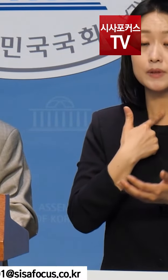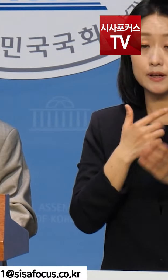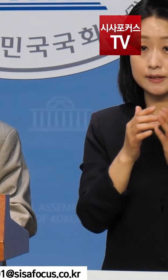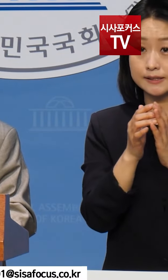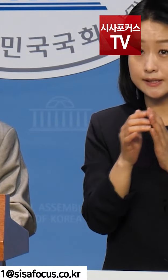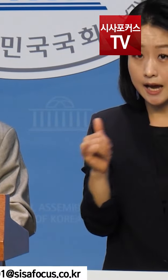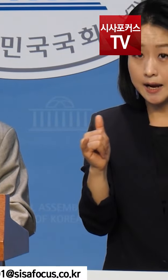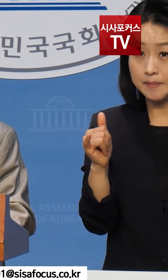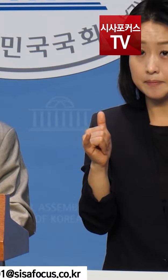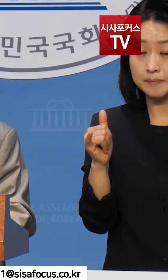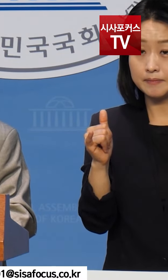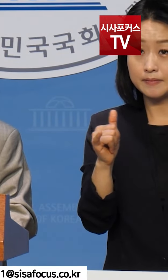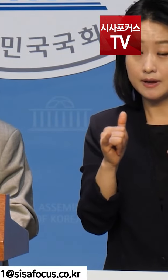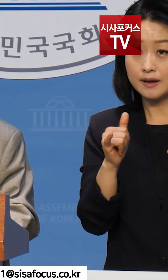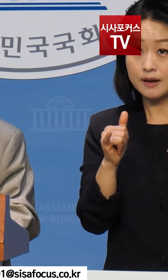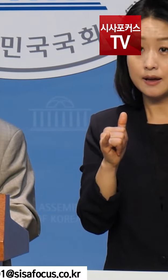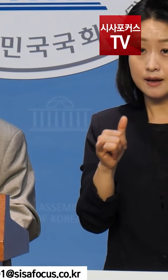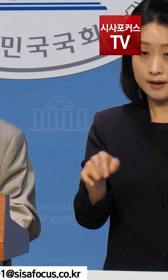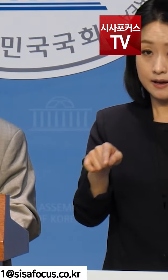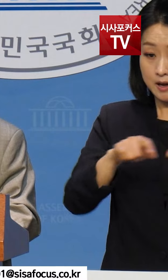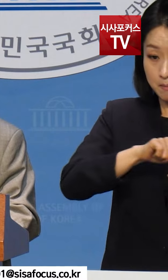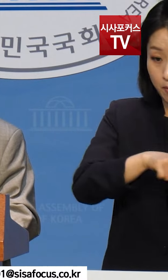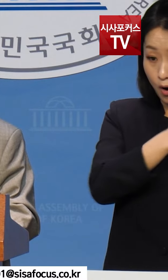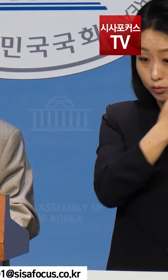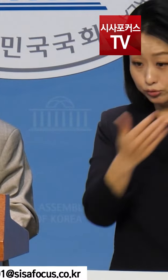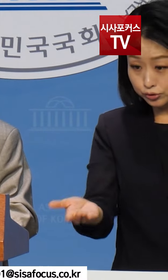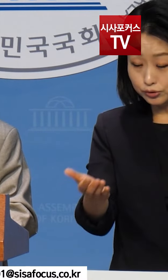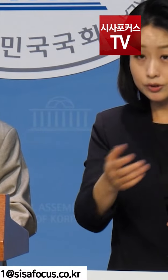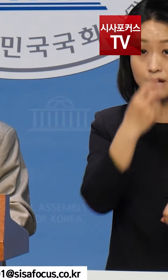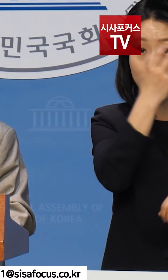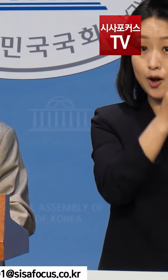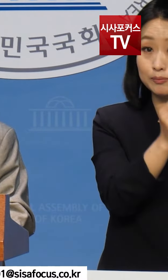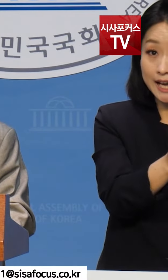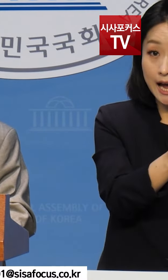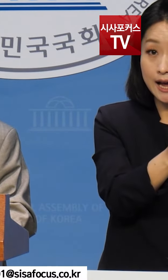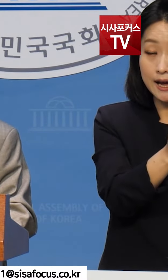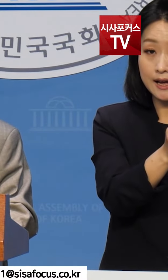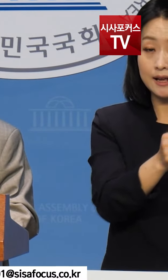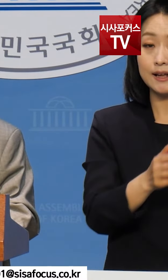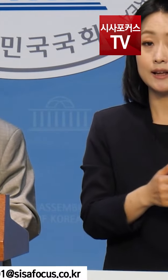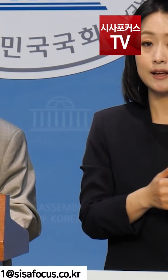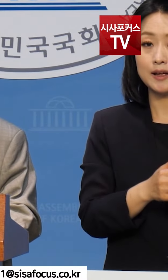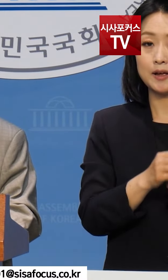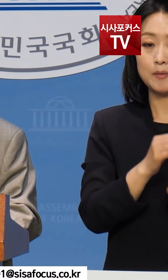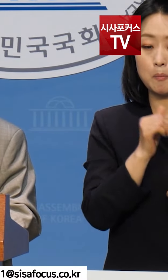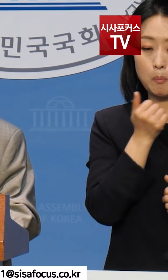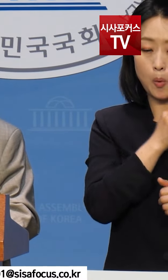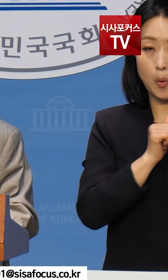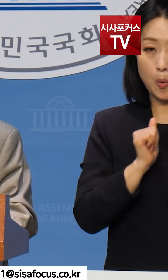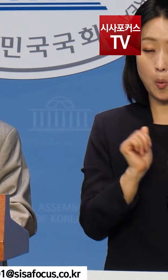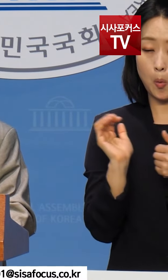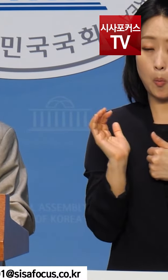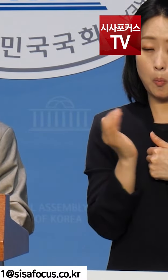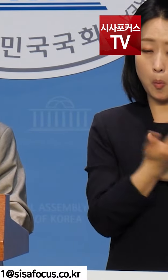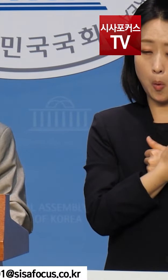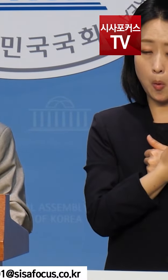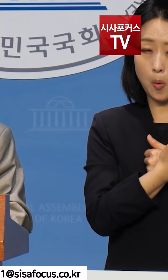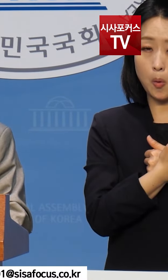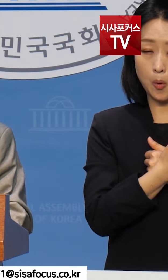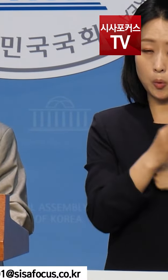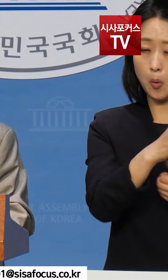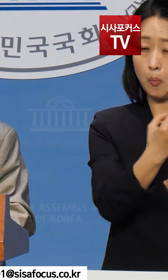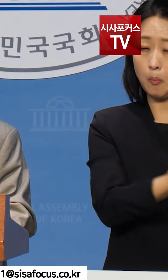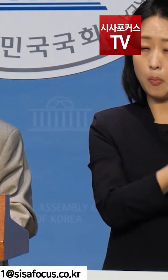앞장서 처벌하던 검사가 엄청난 수임료를 받고 범죄자를 옹호하는 변호사가